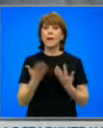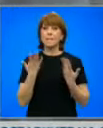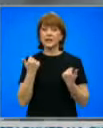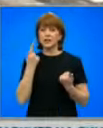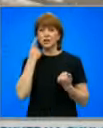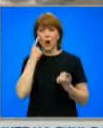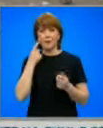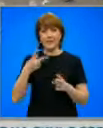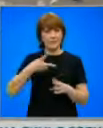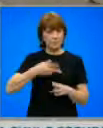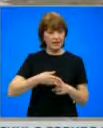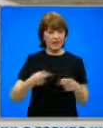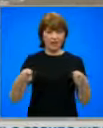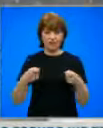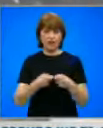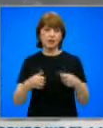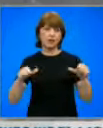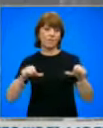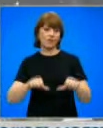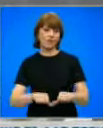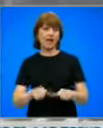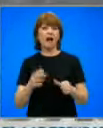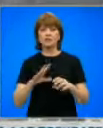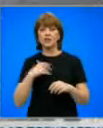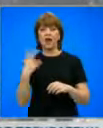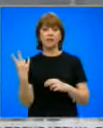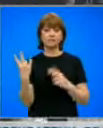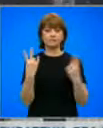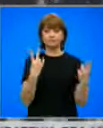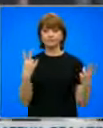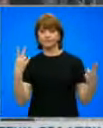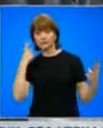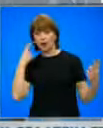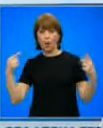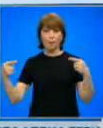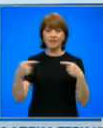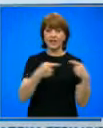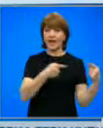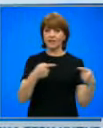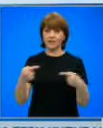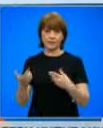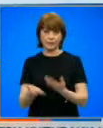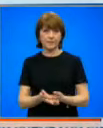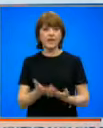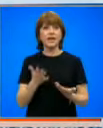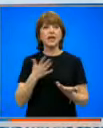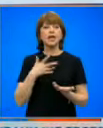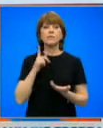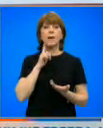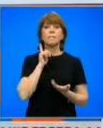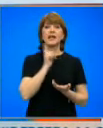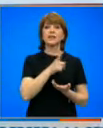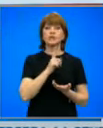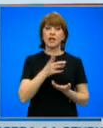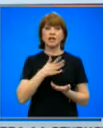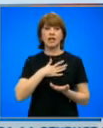Предишни опити за прекратяване на огъня се провалиха при взаимни обвинения на двете страни в конфликта. Едно предупреждение от Балканите.